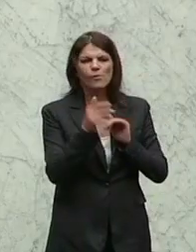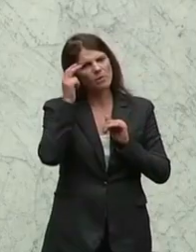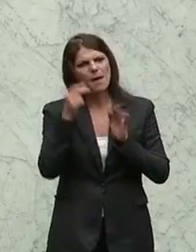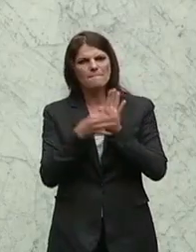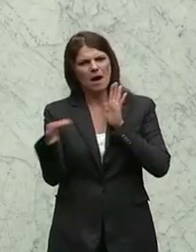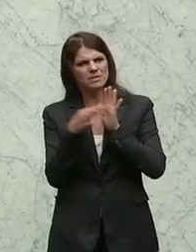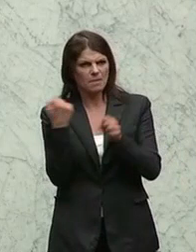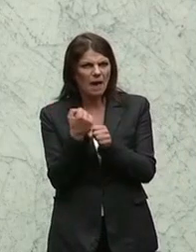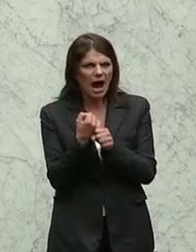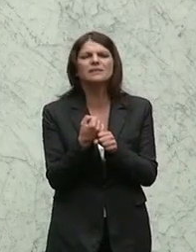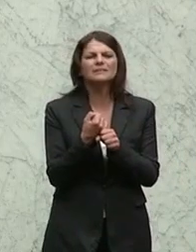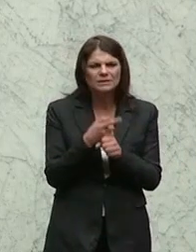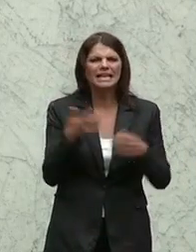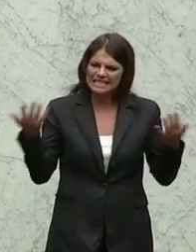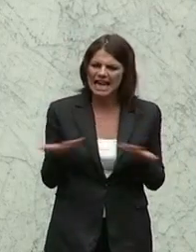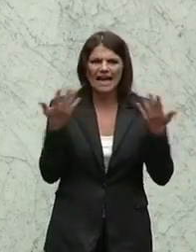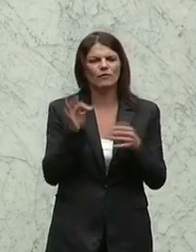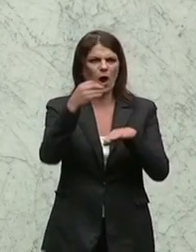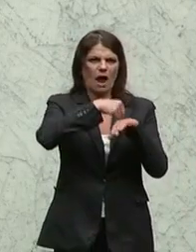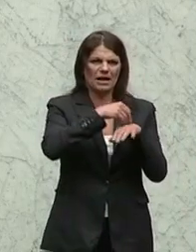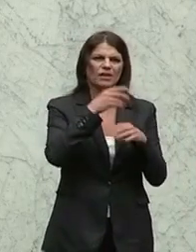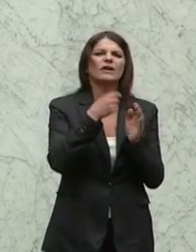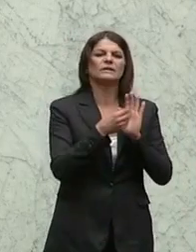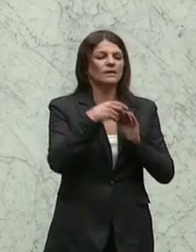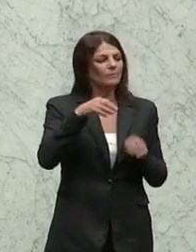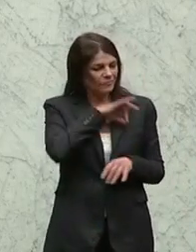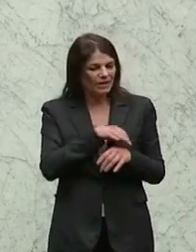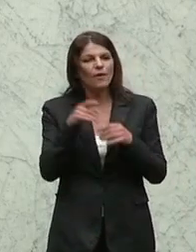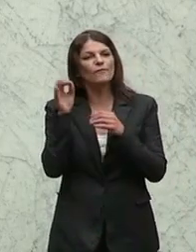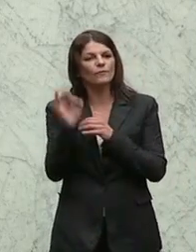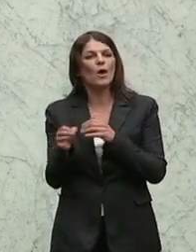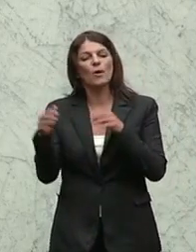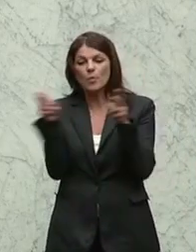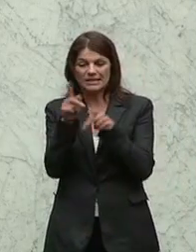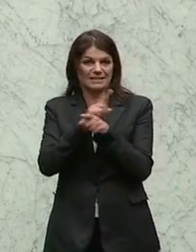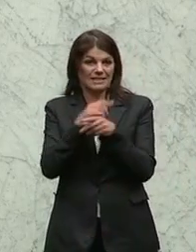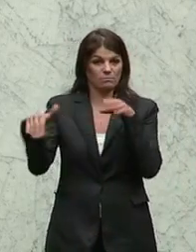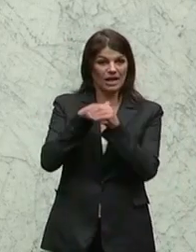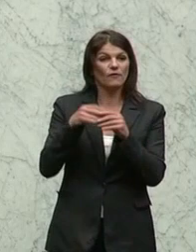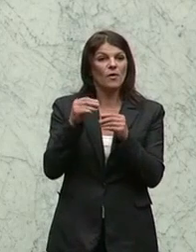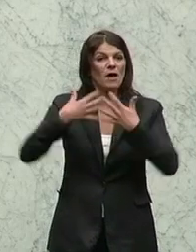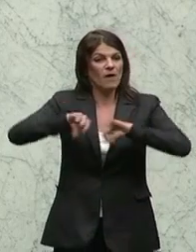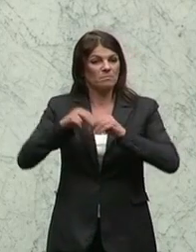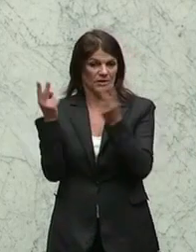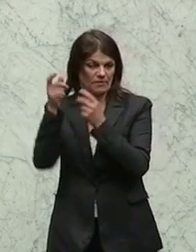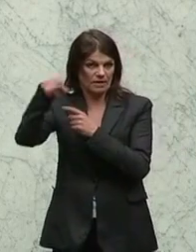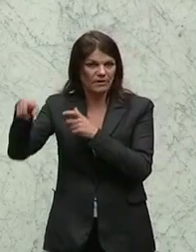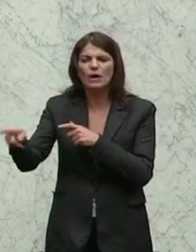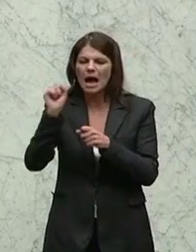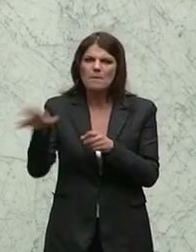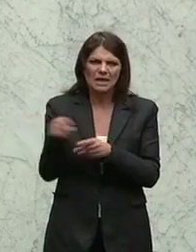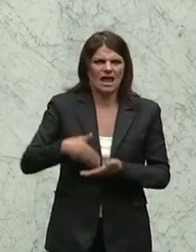Maßnahmen zu setzen, die Erleichterungen der Anmeldevorschriften für die kurzfristige Anstellung von Familienangehörigen zur Mithilfe in